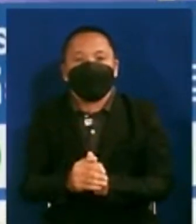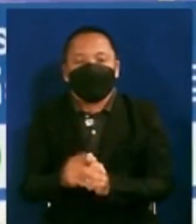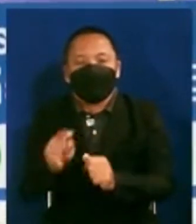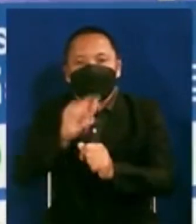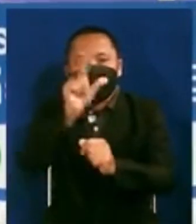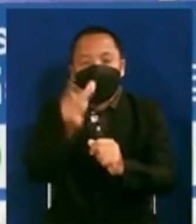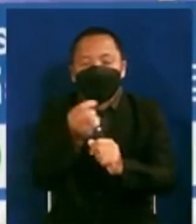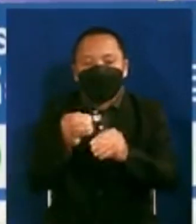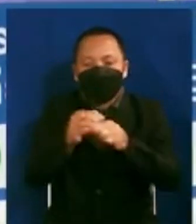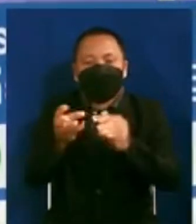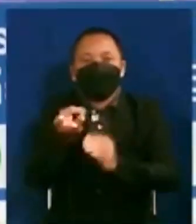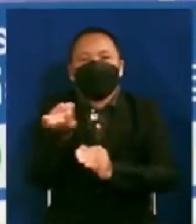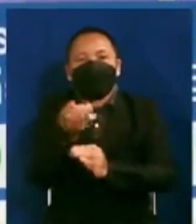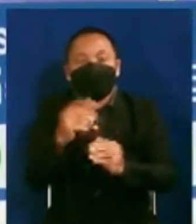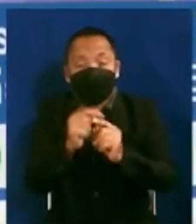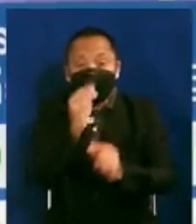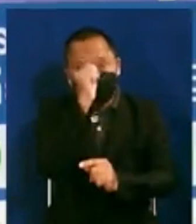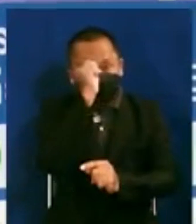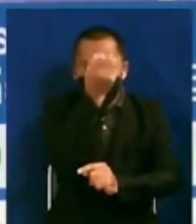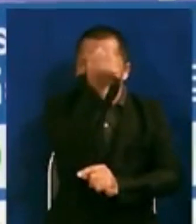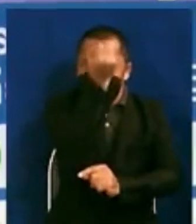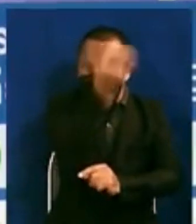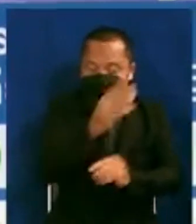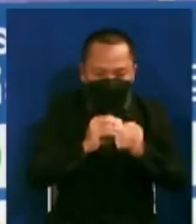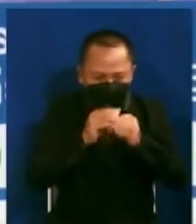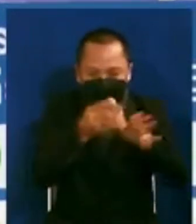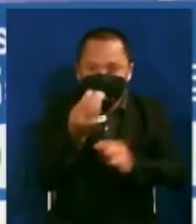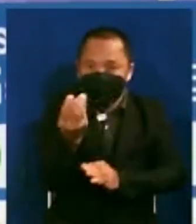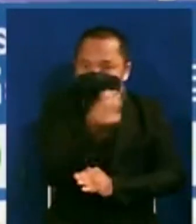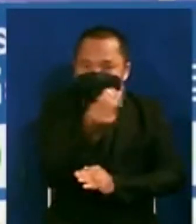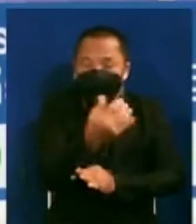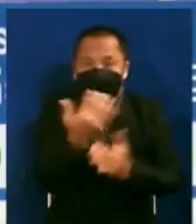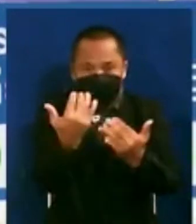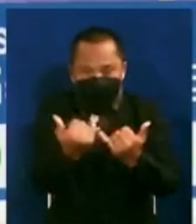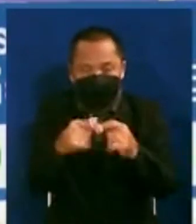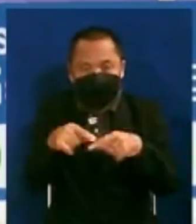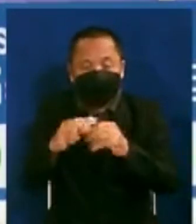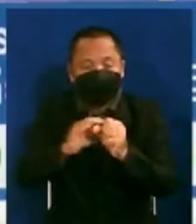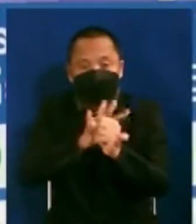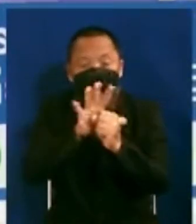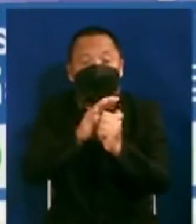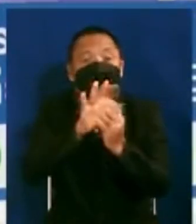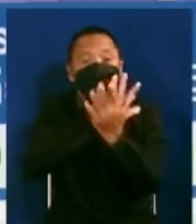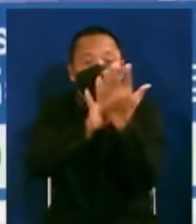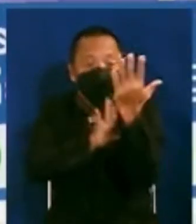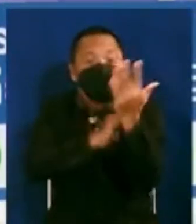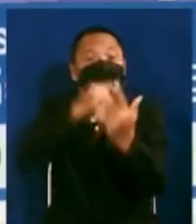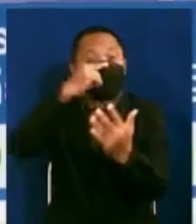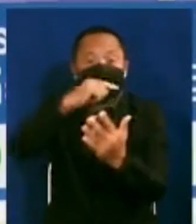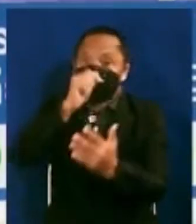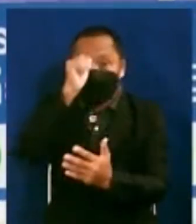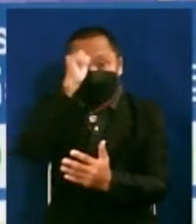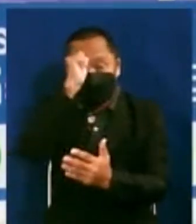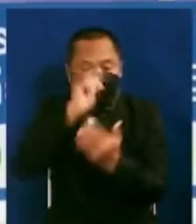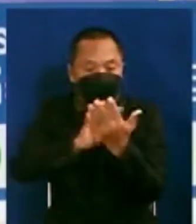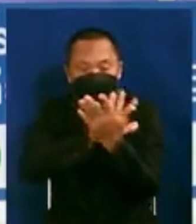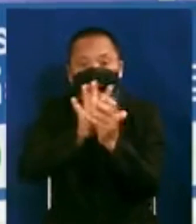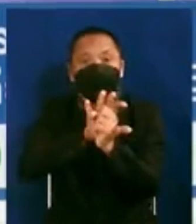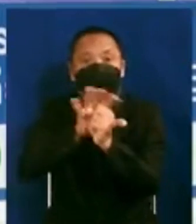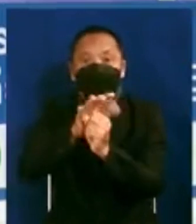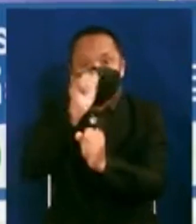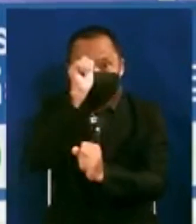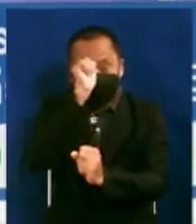ได้นะสายพันธุ์เดลต้าจึงตอนนี้จึงเรียกว่าครองประเทศไทยเป็นส่วนใหญ่อยู่ณวัน